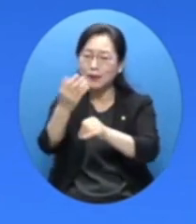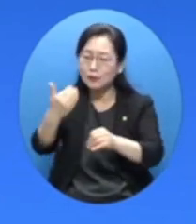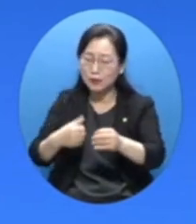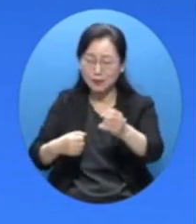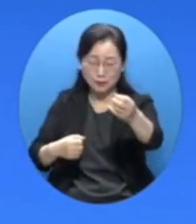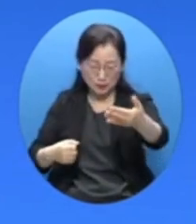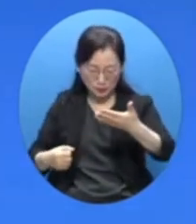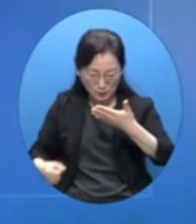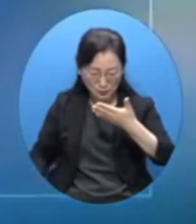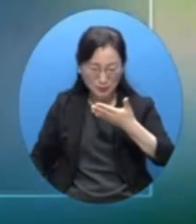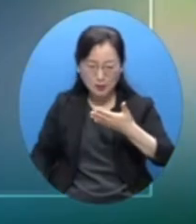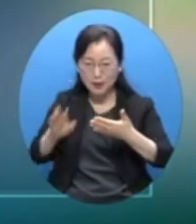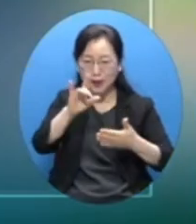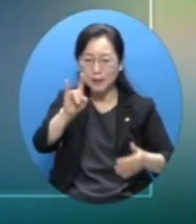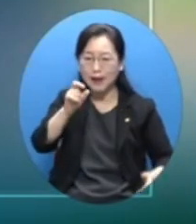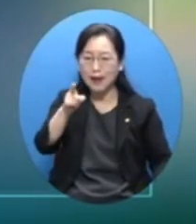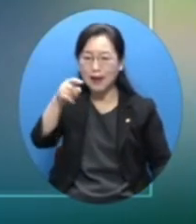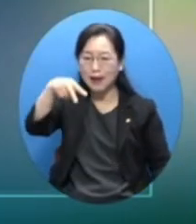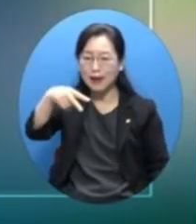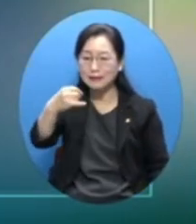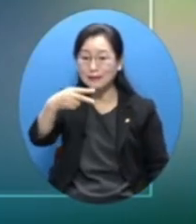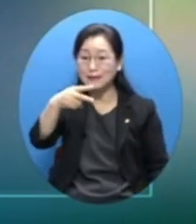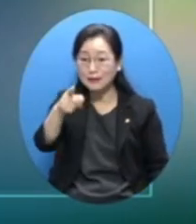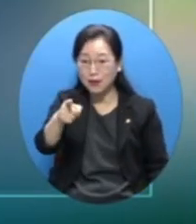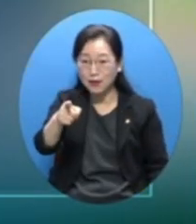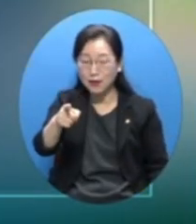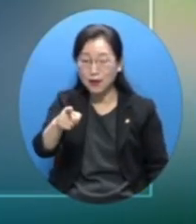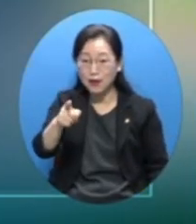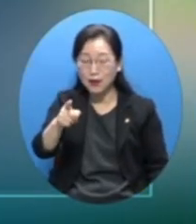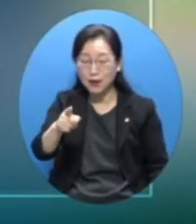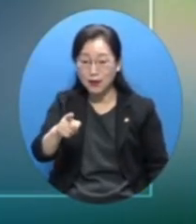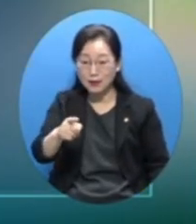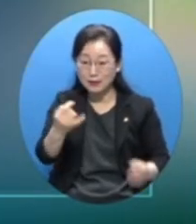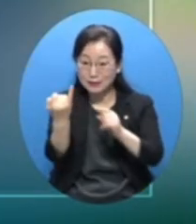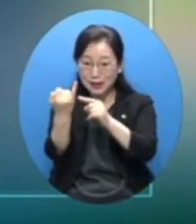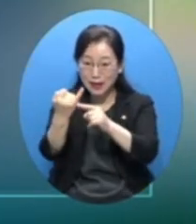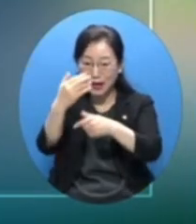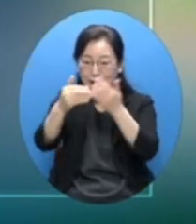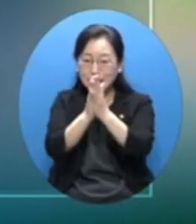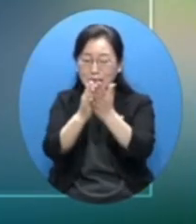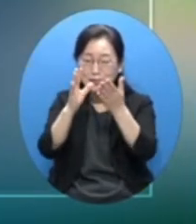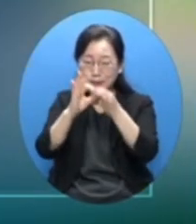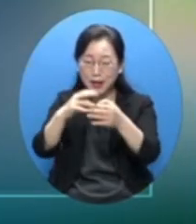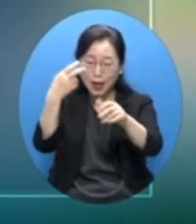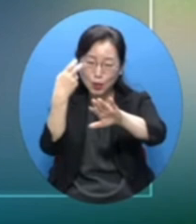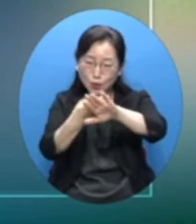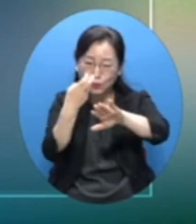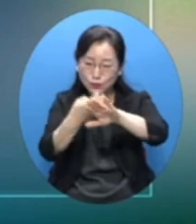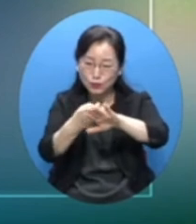책이 왔는데 배서라고 하는 사모님이 하나님의 노크라고 하는 책을 저한테 보내주셨어요 이분은